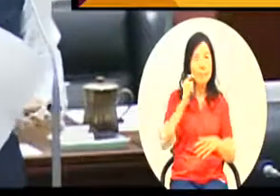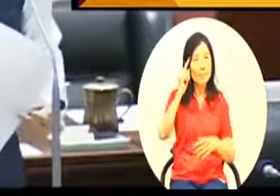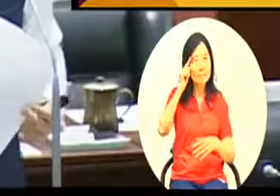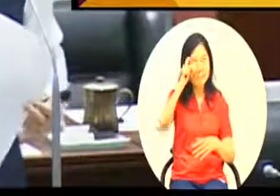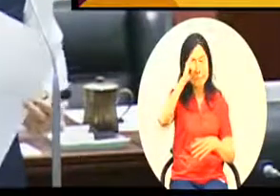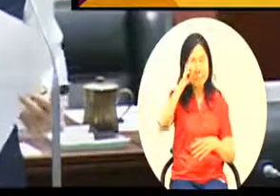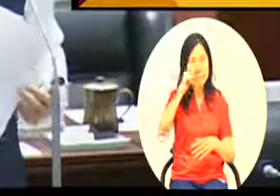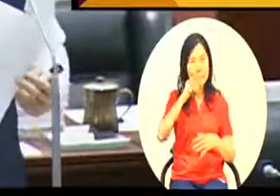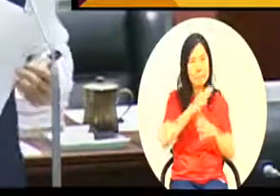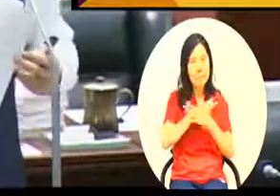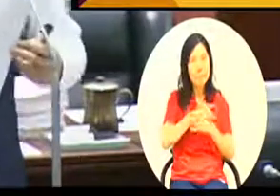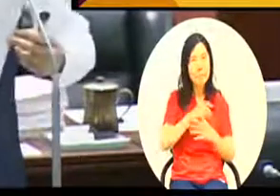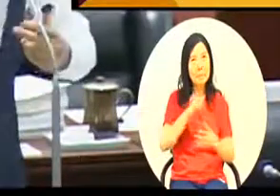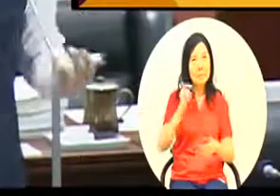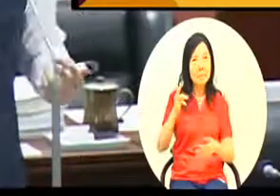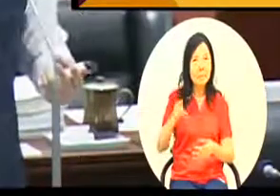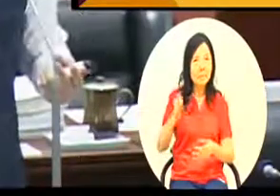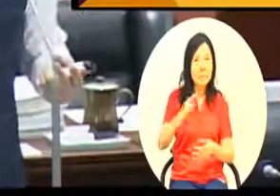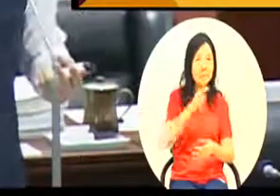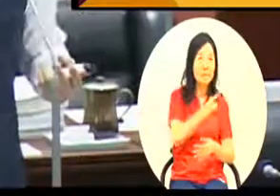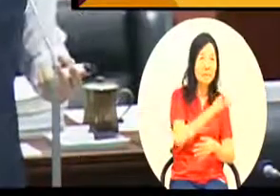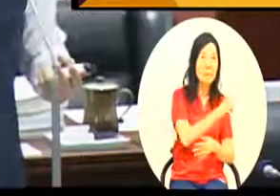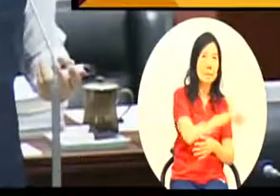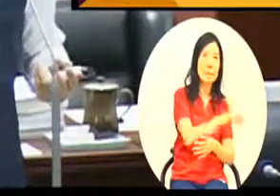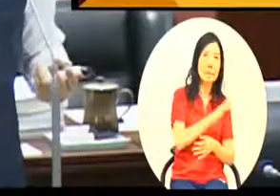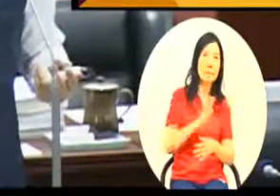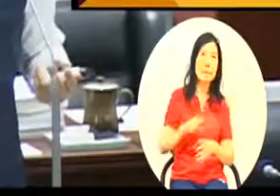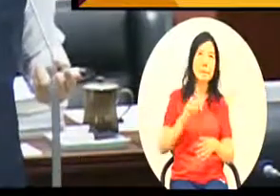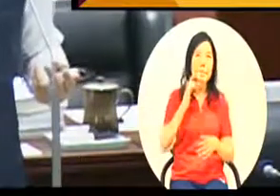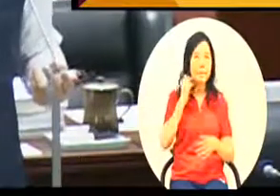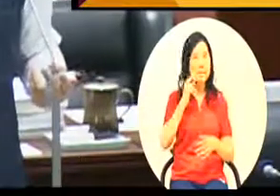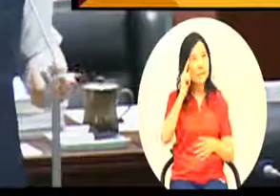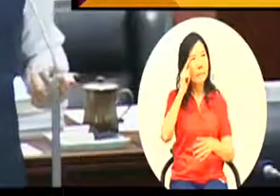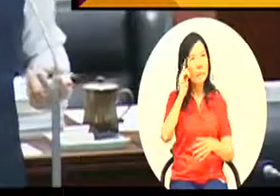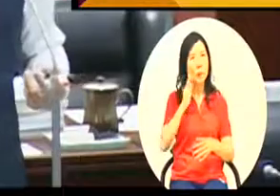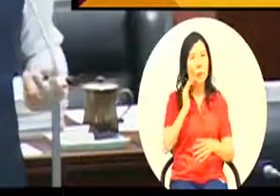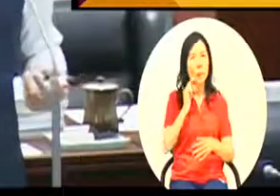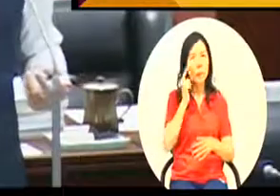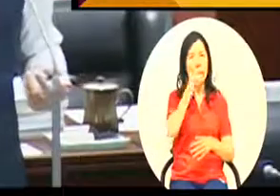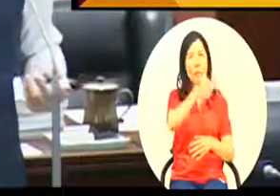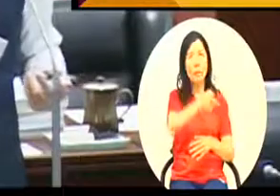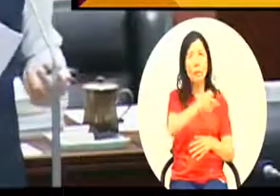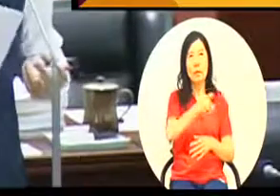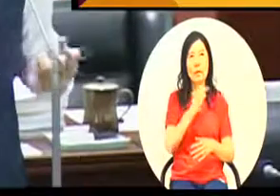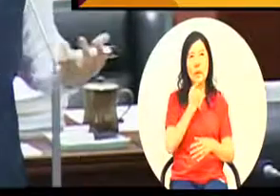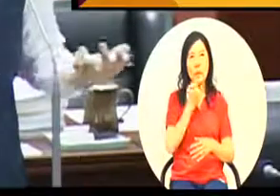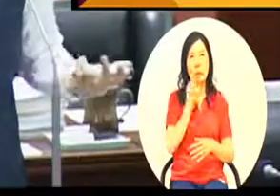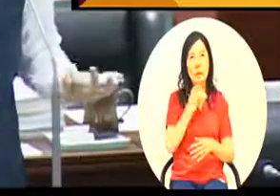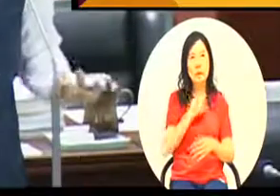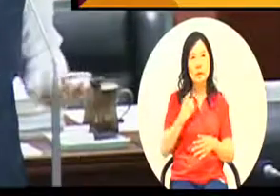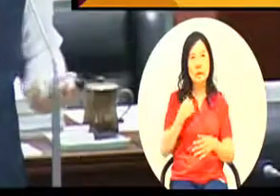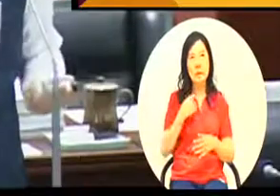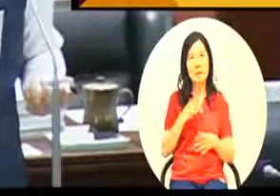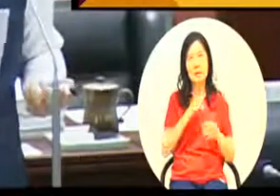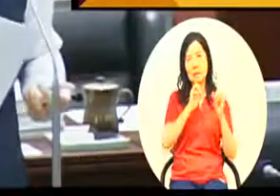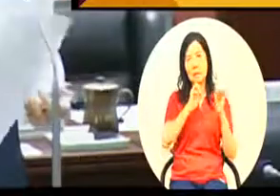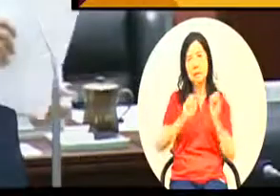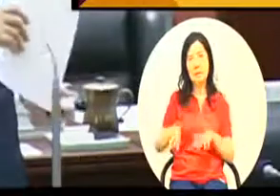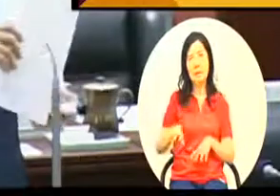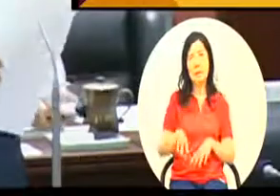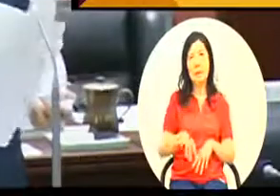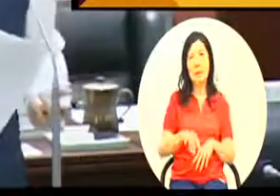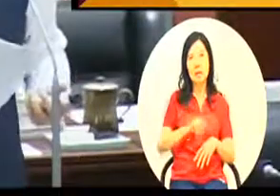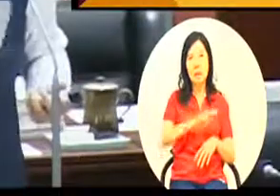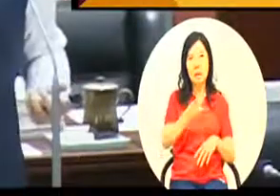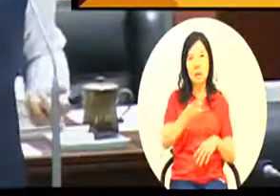那父母亲也会去想说，如果太远的他们可能 就放弃，可能直到